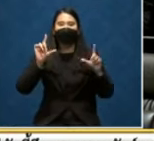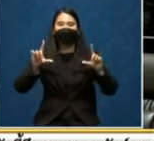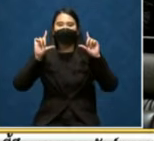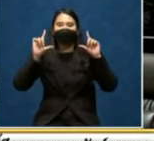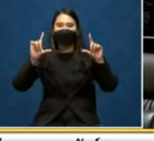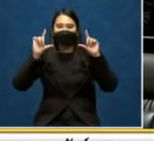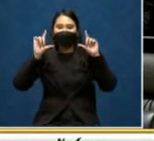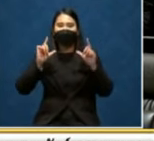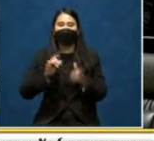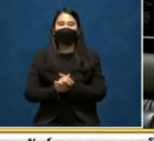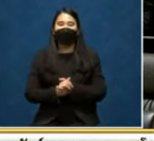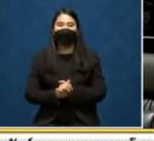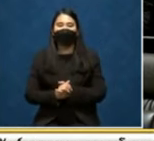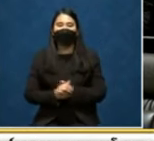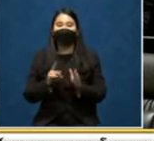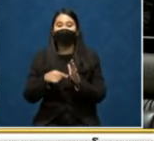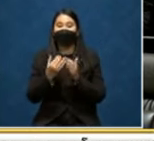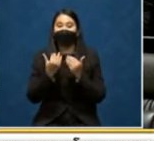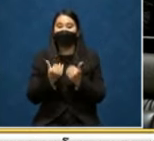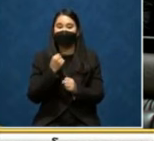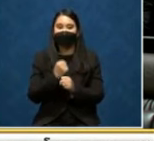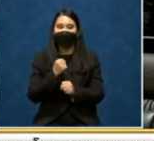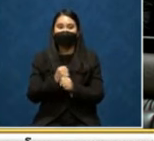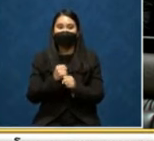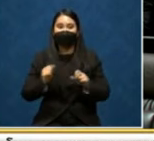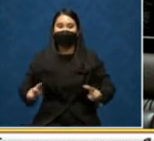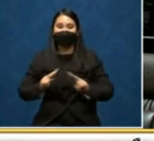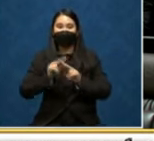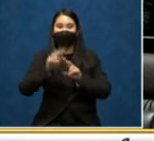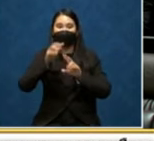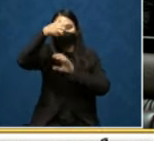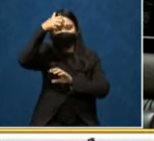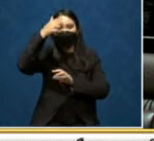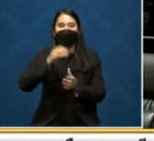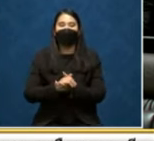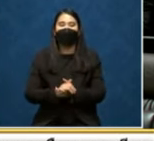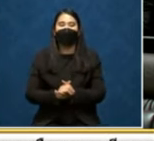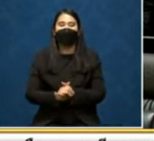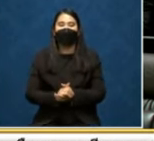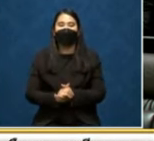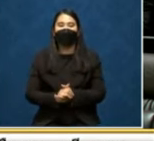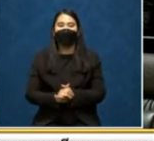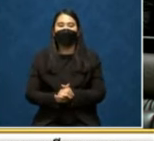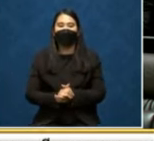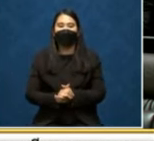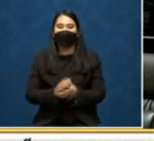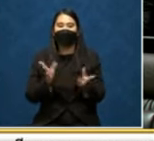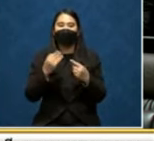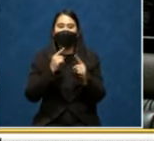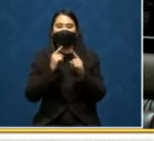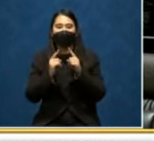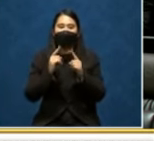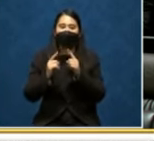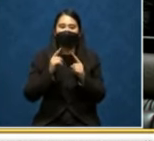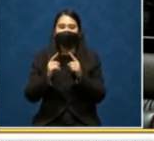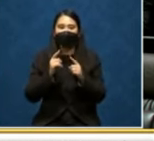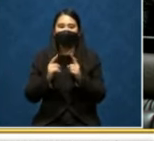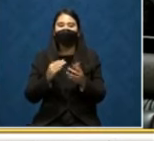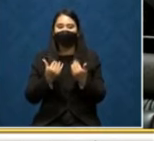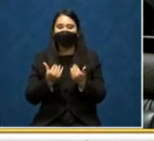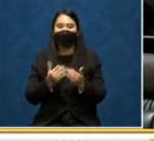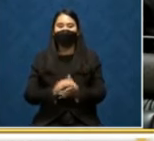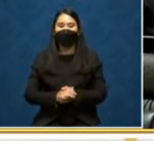ผู้ที่นำรำวงมหาดไทยกันอยู่ตอนเนี้ยนะรำวงกันอยู่ทุกวันเนี่ยสนใจไม่ต้องทำอะไรแล้วหารำ Connectionมหาดไทย